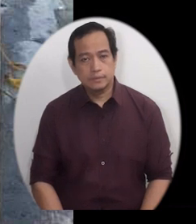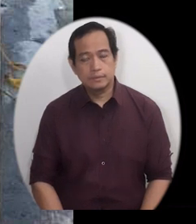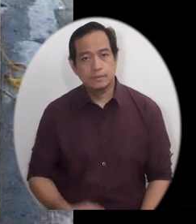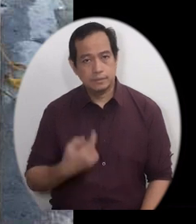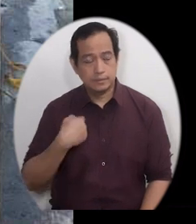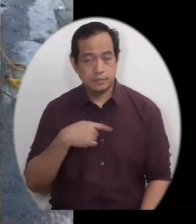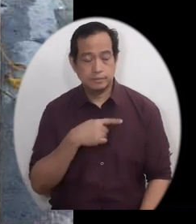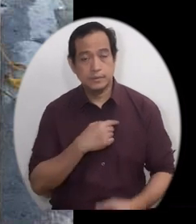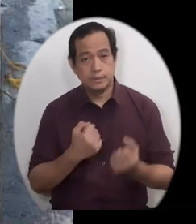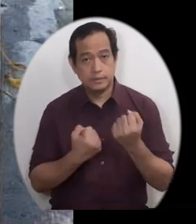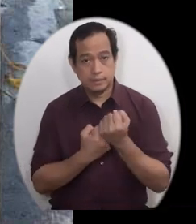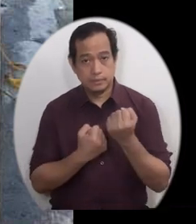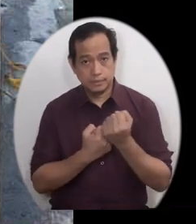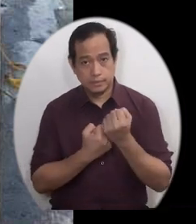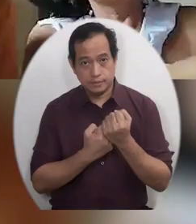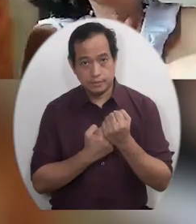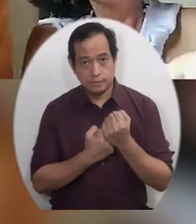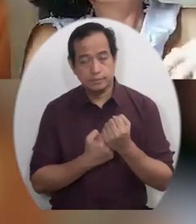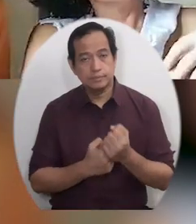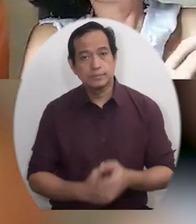Sumusuporta sa kanya.